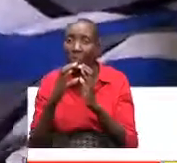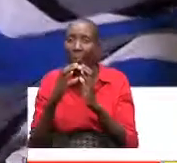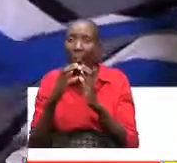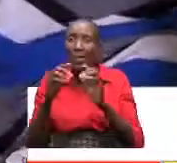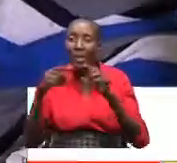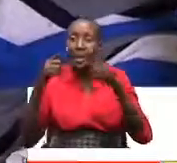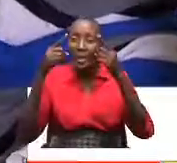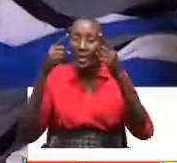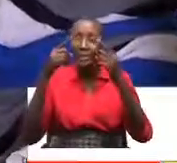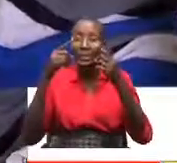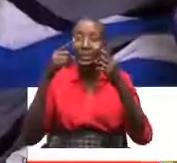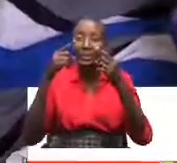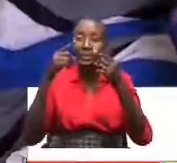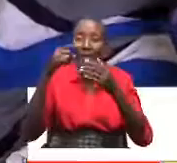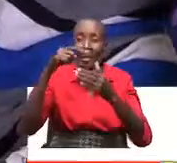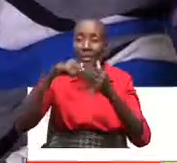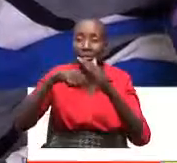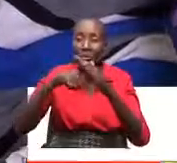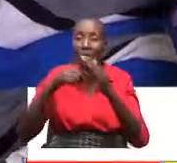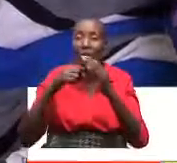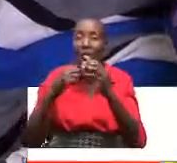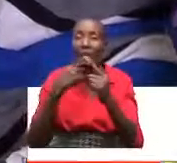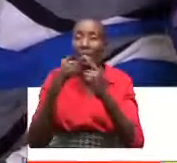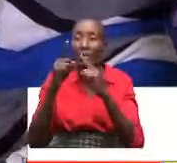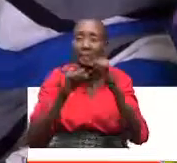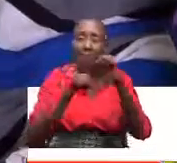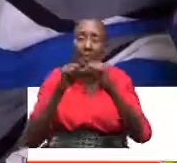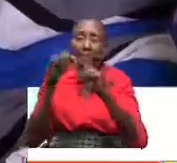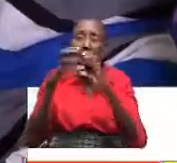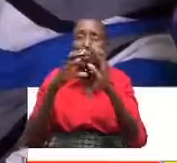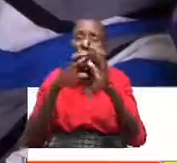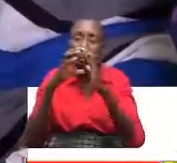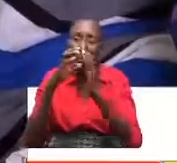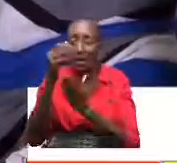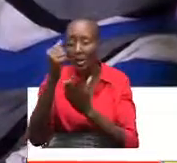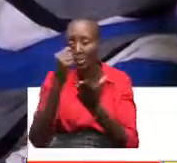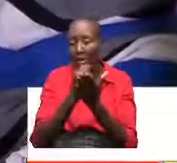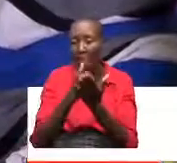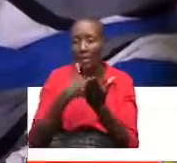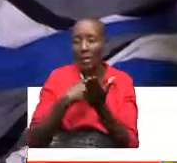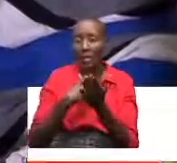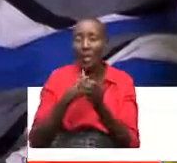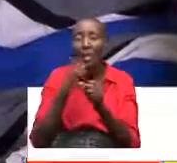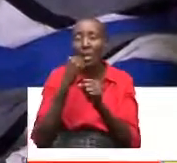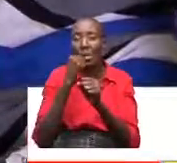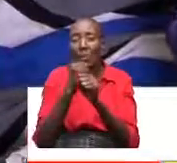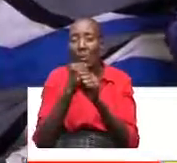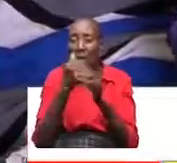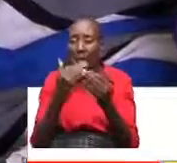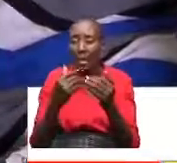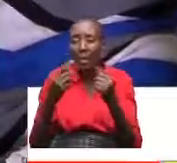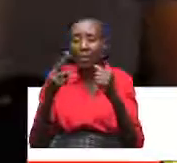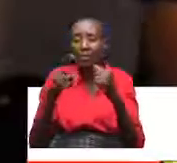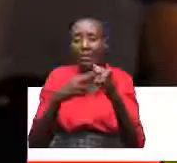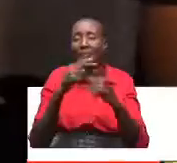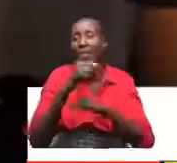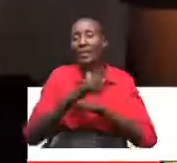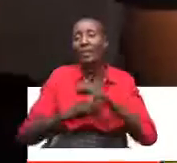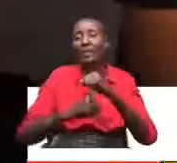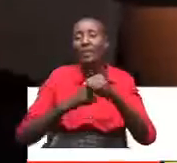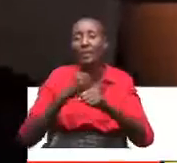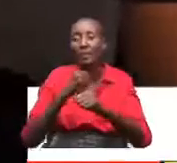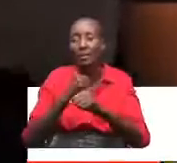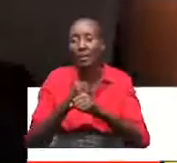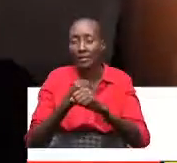Nikafaulu kuingia Safaricom, nikapata kazi hapo. Nimefanya hapo kwa muda wa miaka 7 sasa.